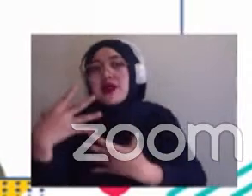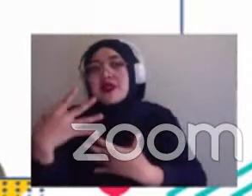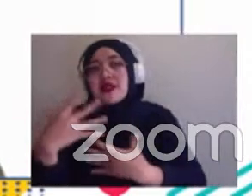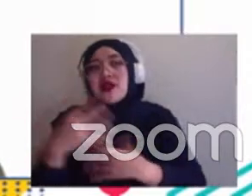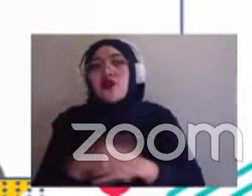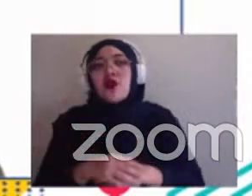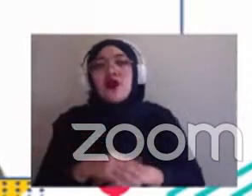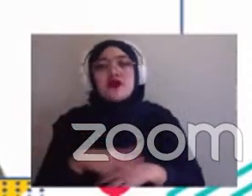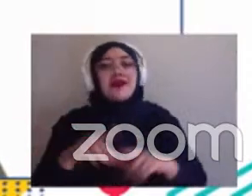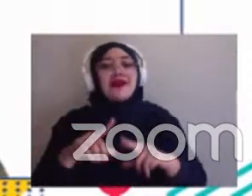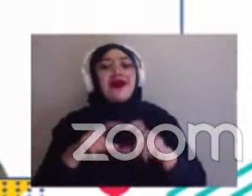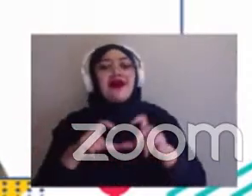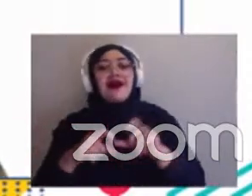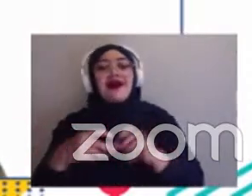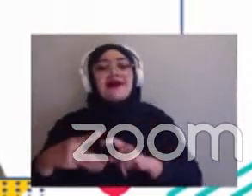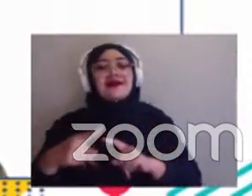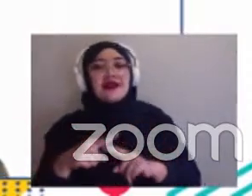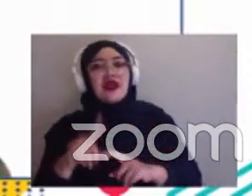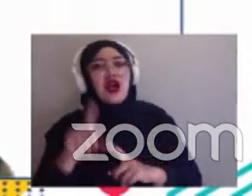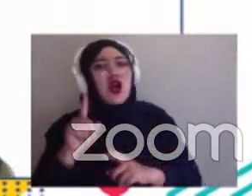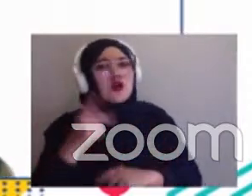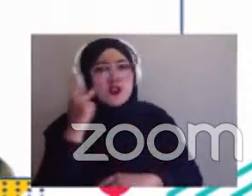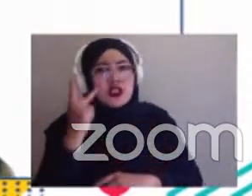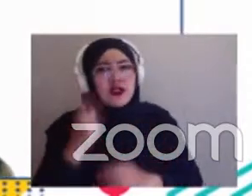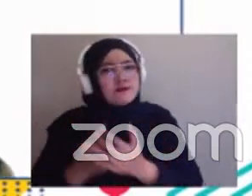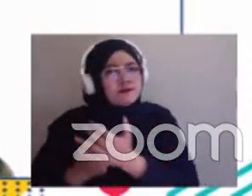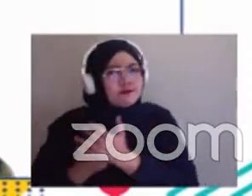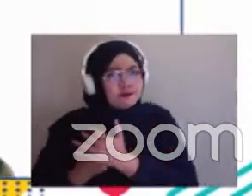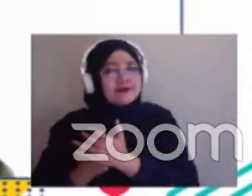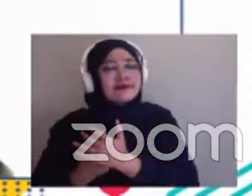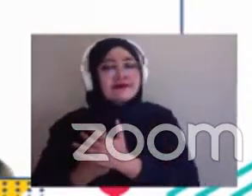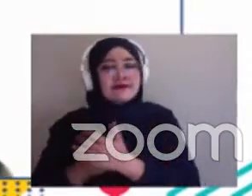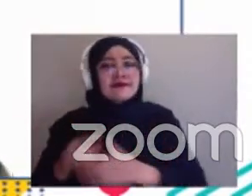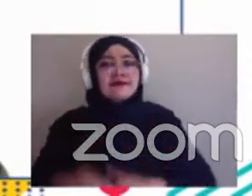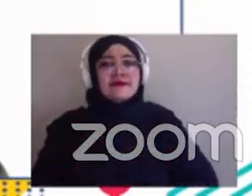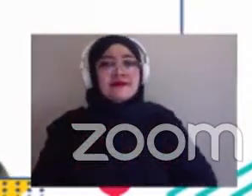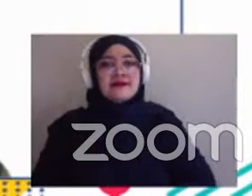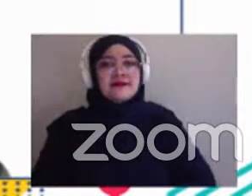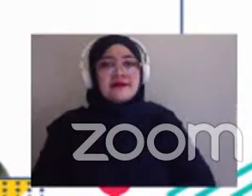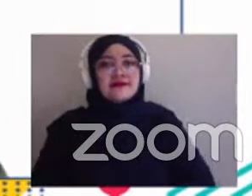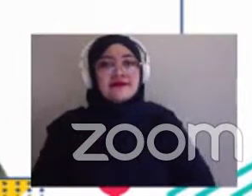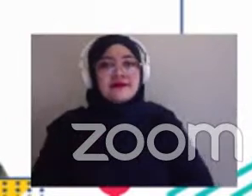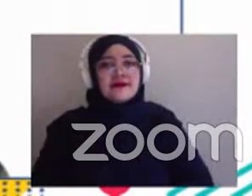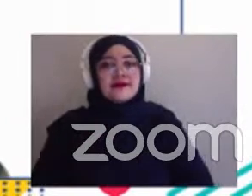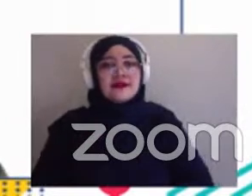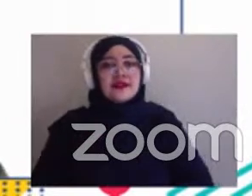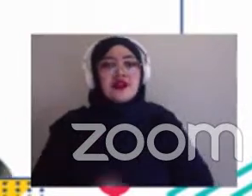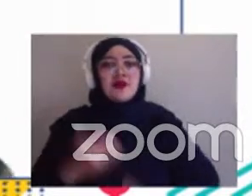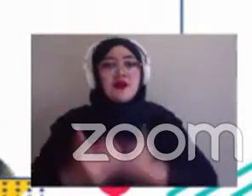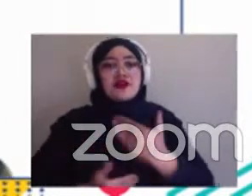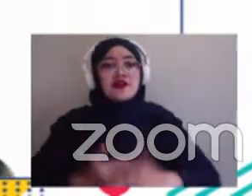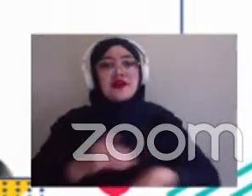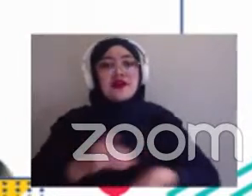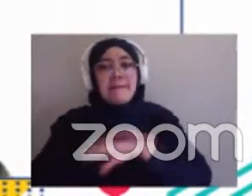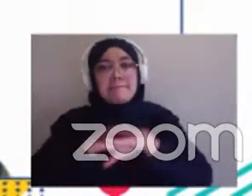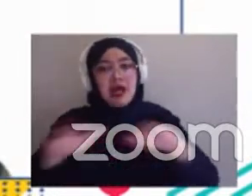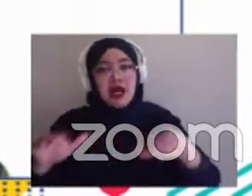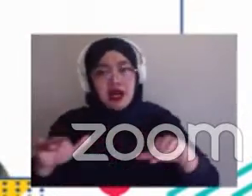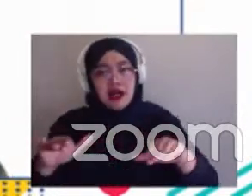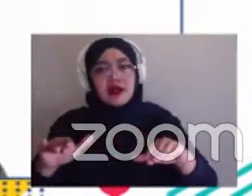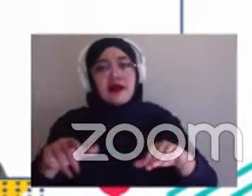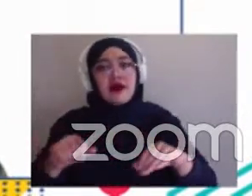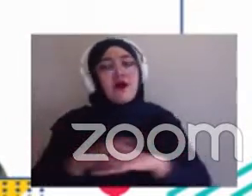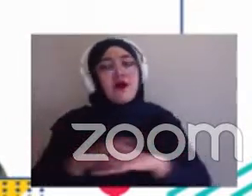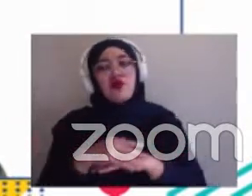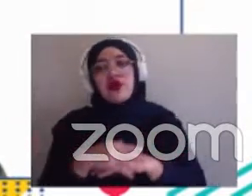harus sangat kita jaga, dan apapun security practices, praktik security yang telah